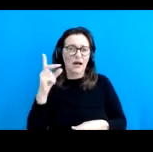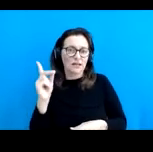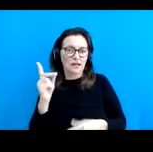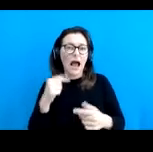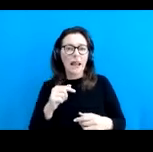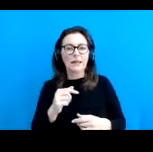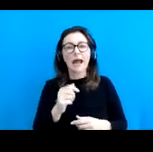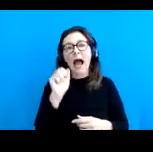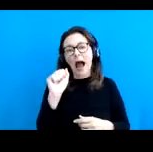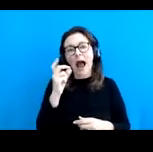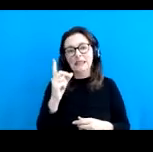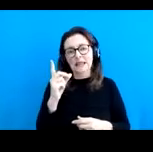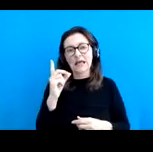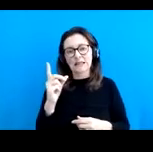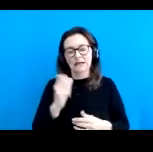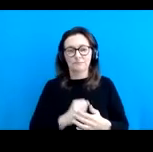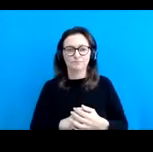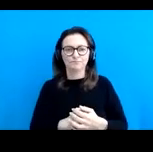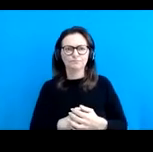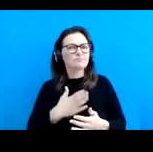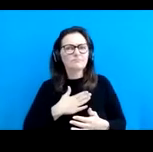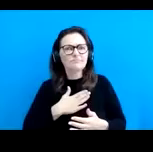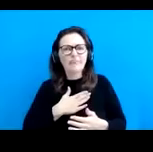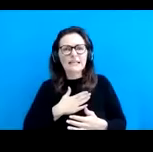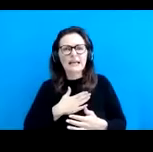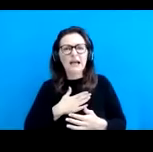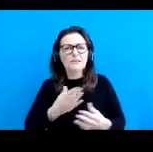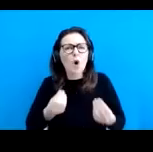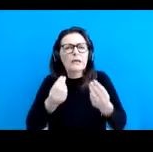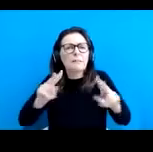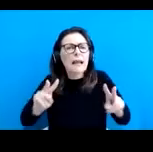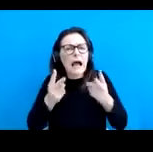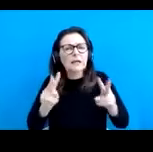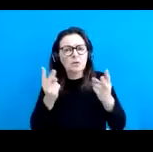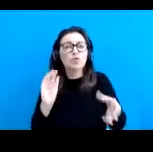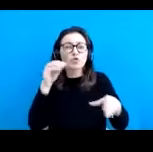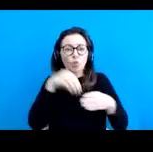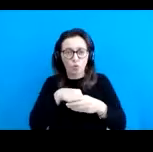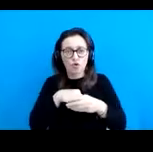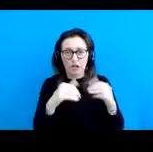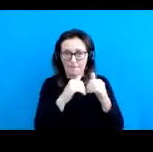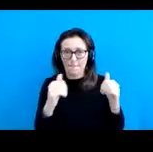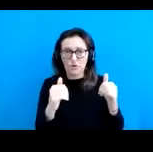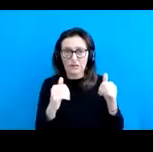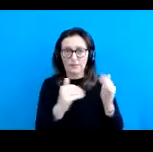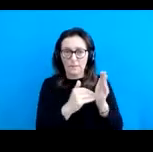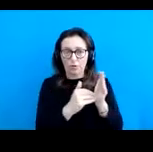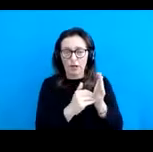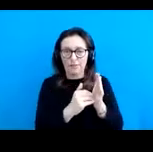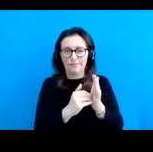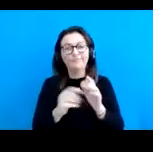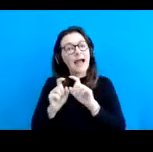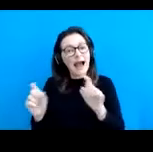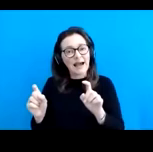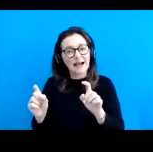ADD. Zakaj smo hiperaktivnost vključili k posebnim potrebam? Razlog je v tem, da kadar